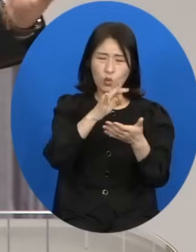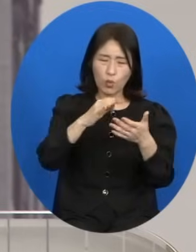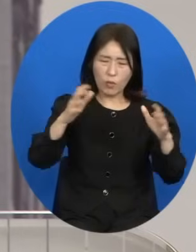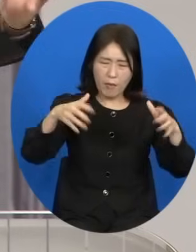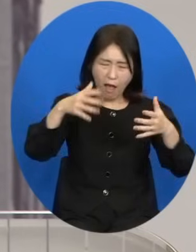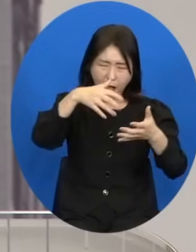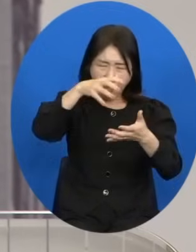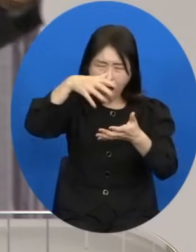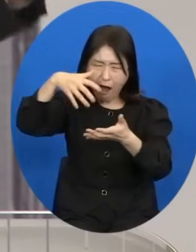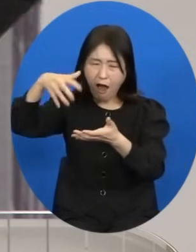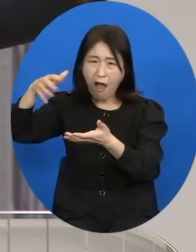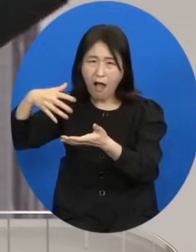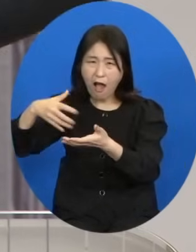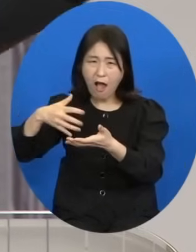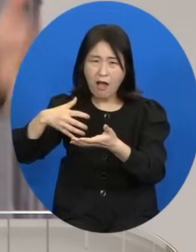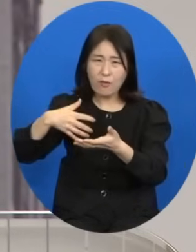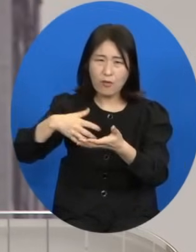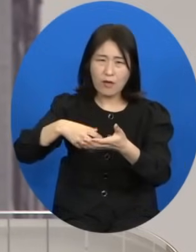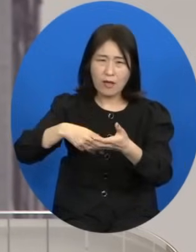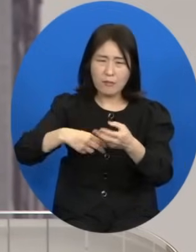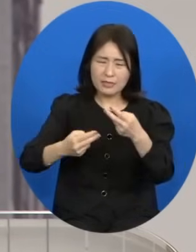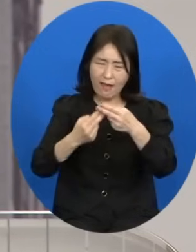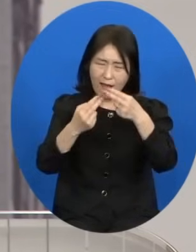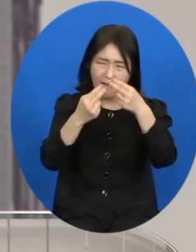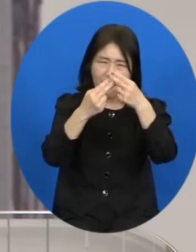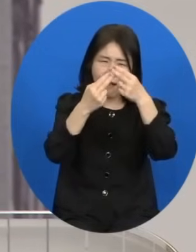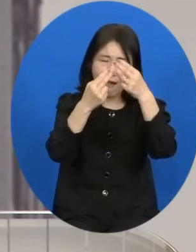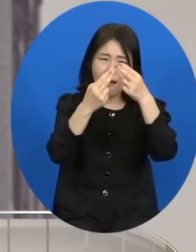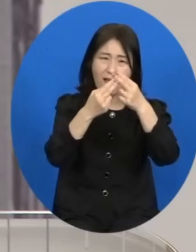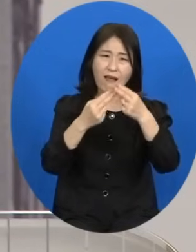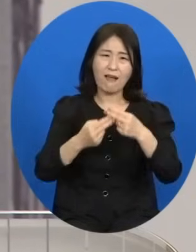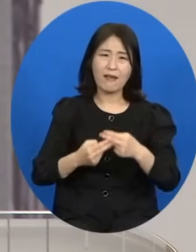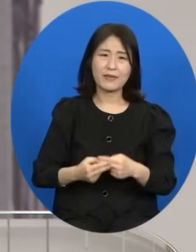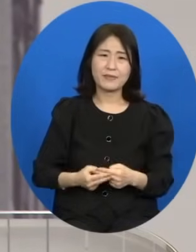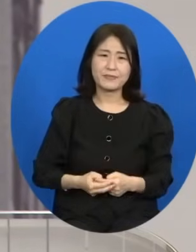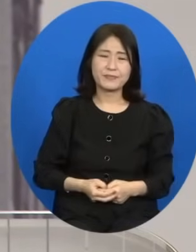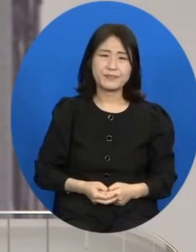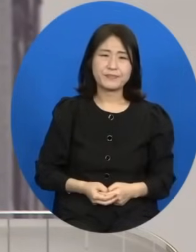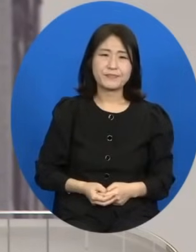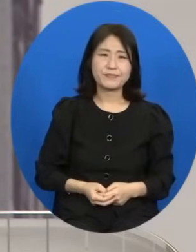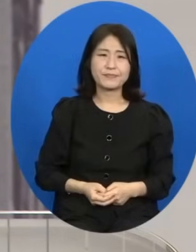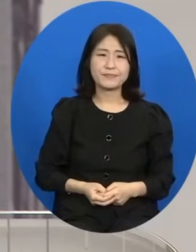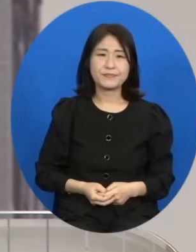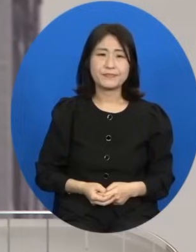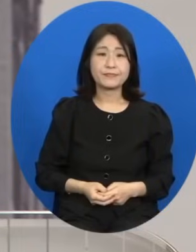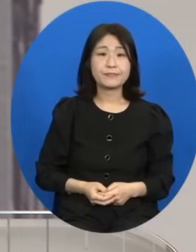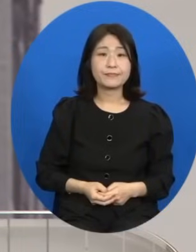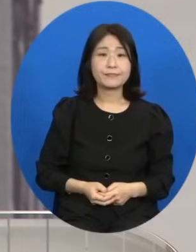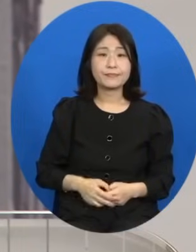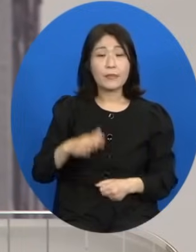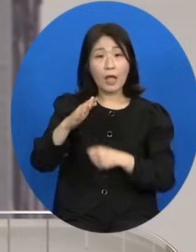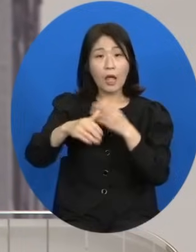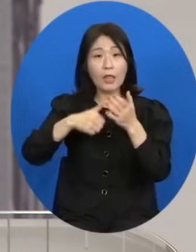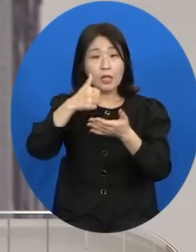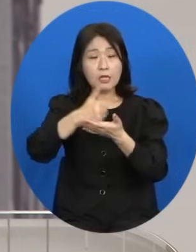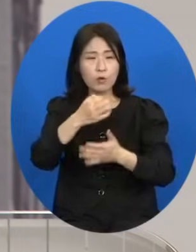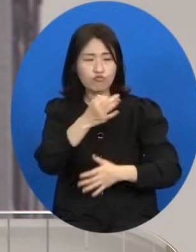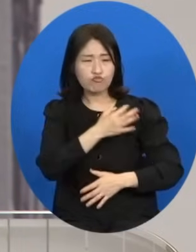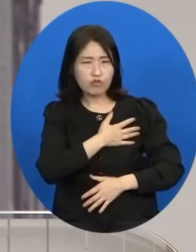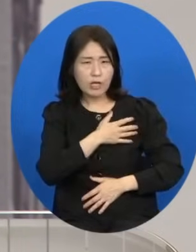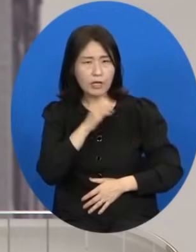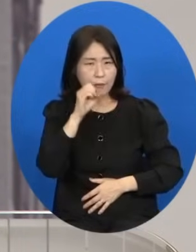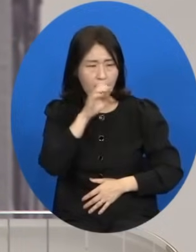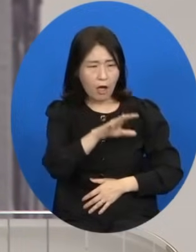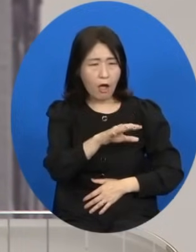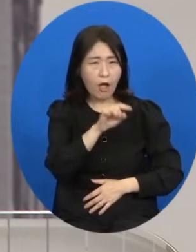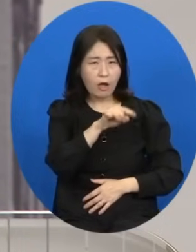모았어요 곡간에 막 쌓아 넣습니다 누가복음 12장에 12장에 하나님이 그 부자에게 뭐라고 표현해 처음에 그